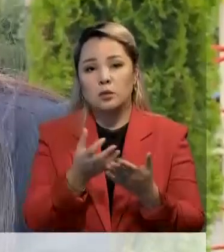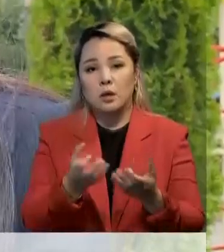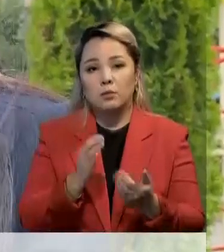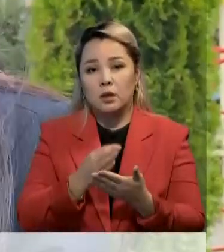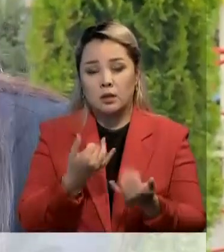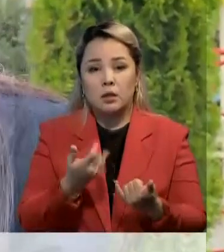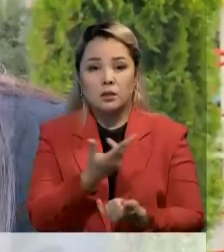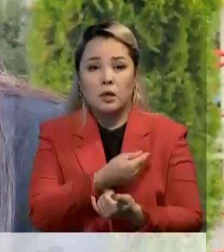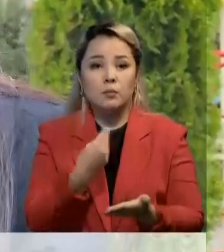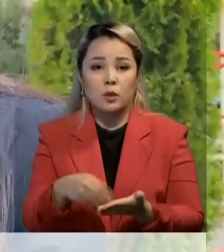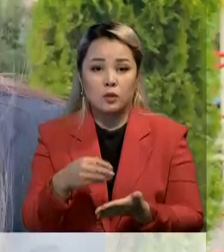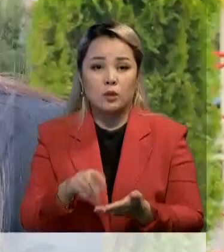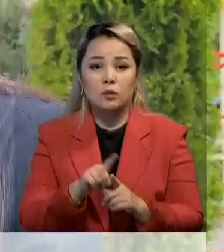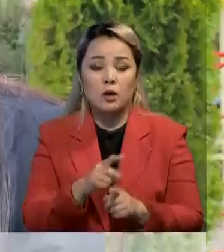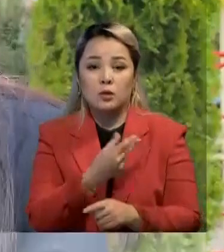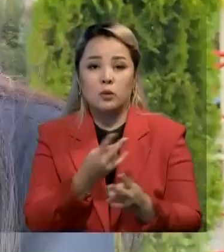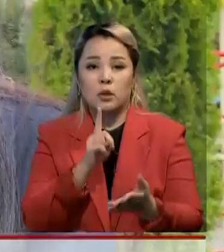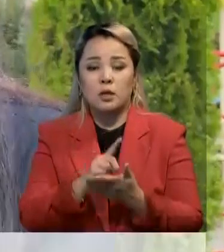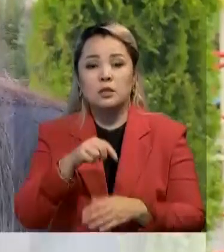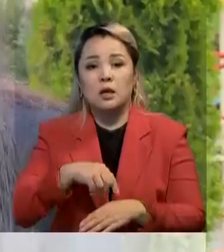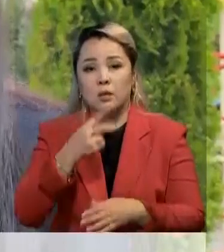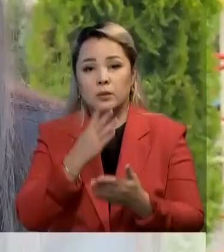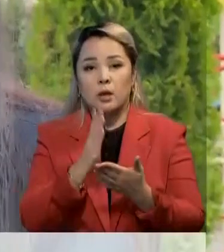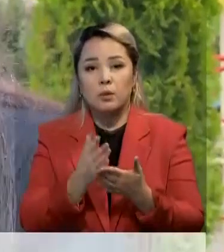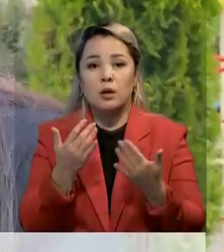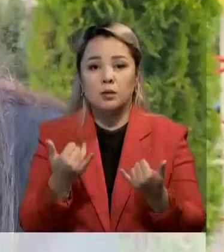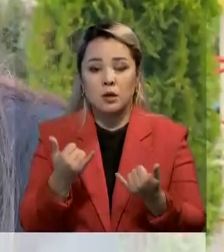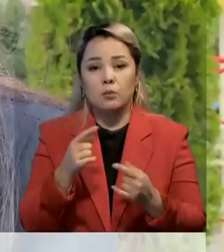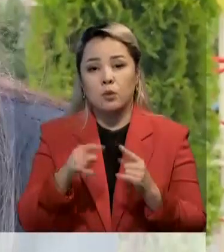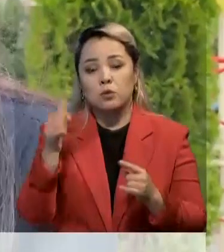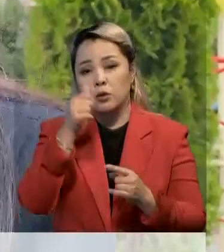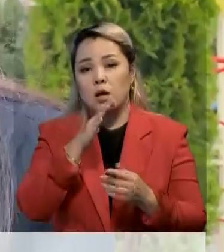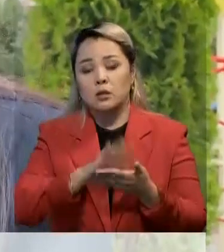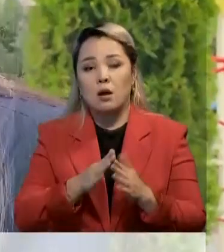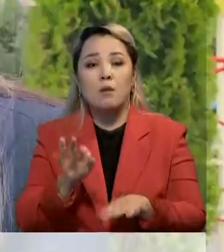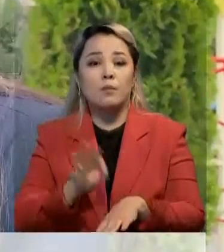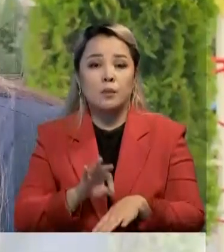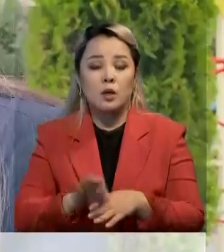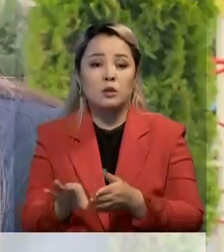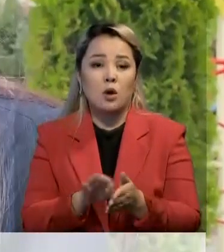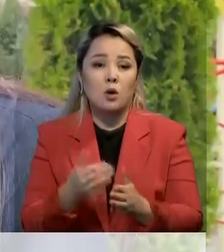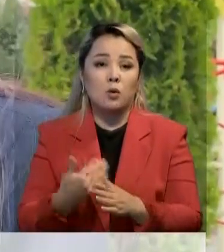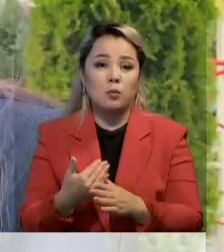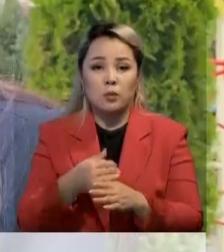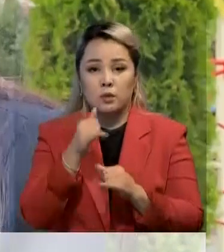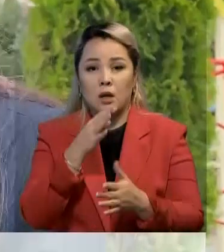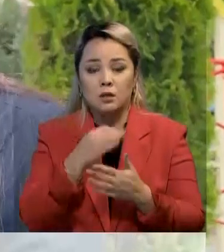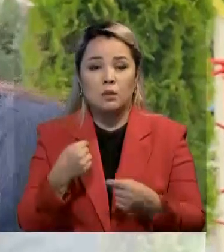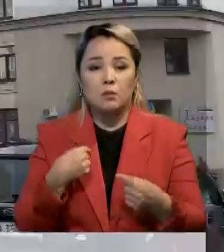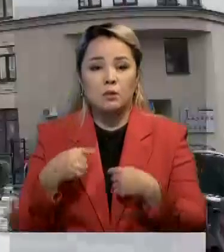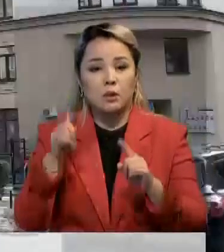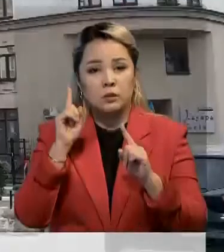келді. Екпен сатып алсақ та салдыру керек екенін сезіне бастадық. Өйткені алда-жалда ауырып қалсақ, дер кезінде көмек ала алмай дал болатынымыз